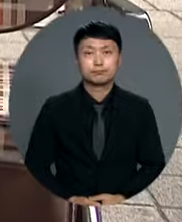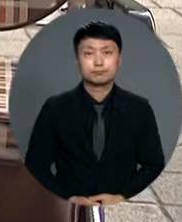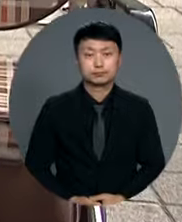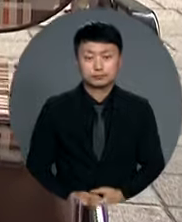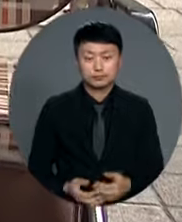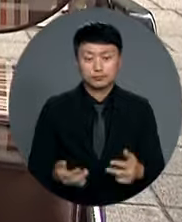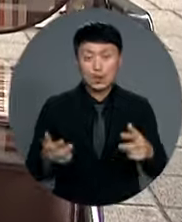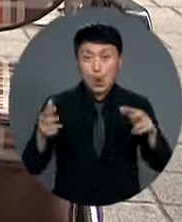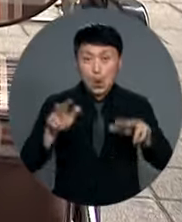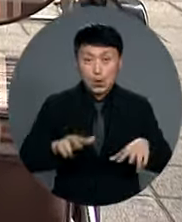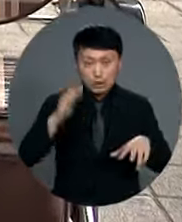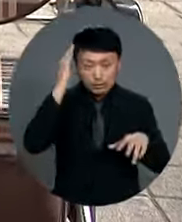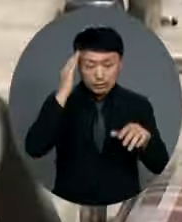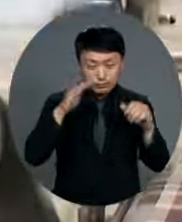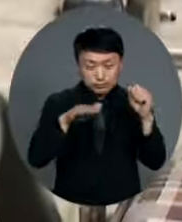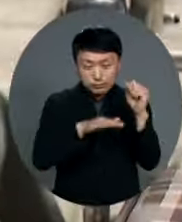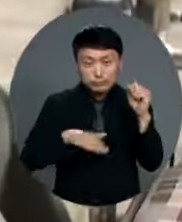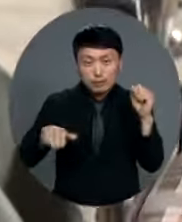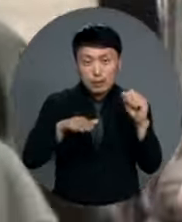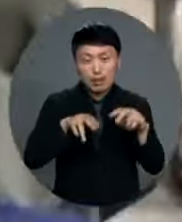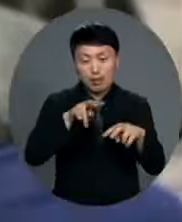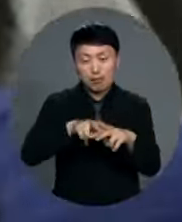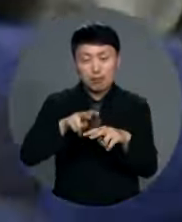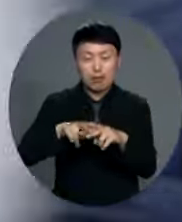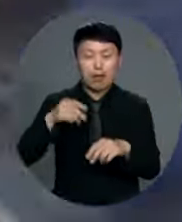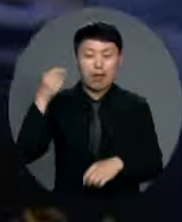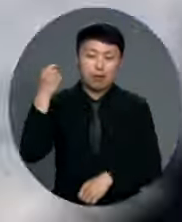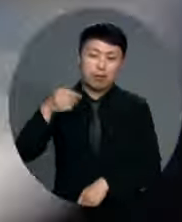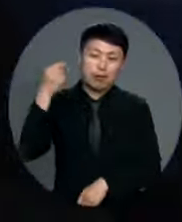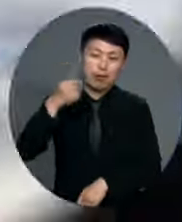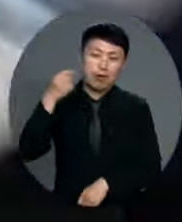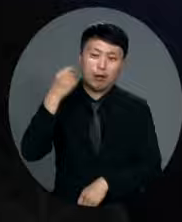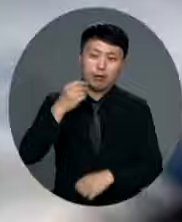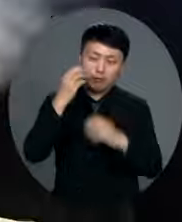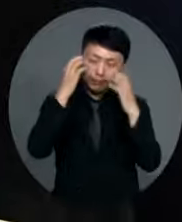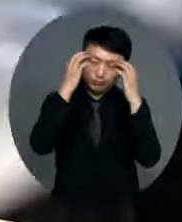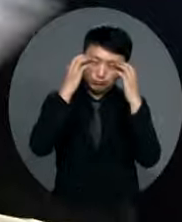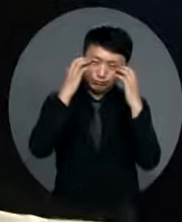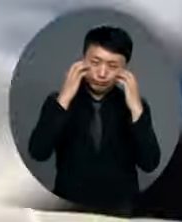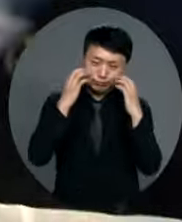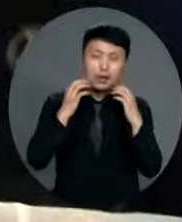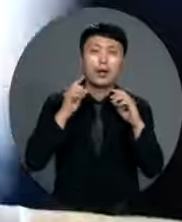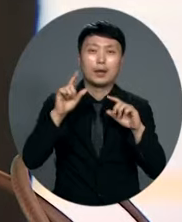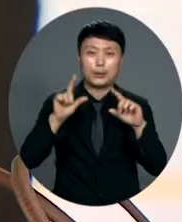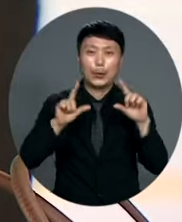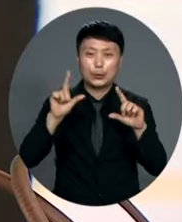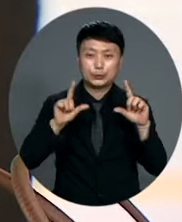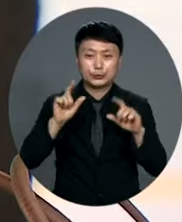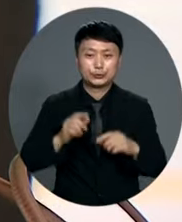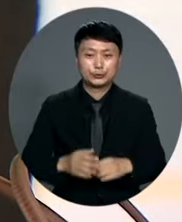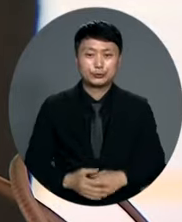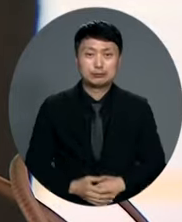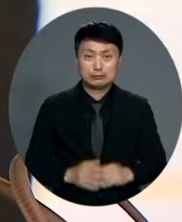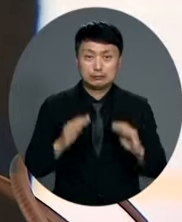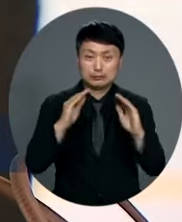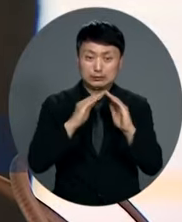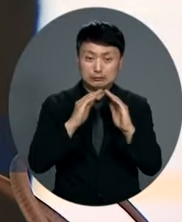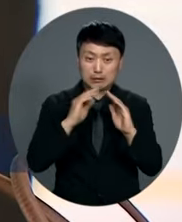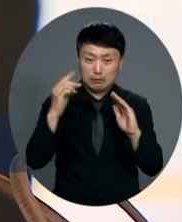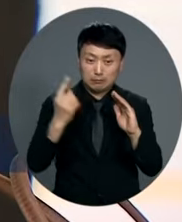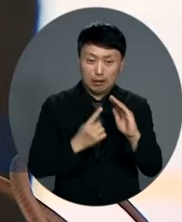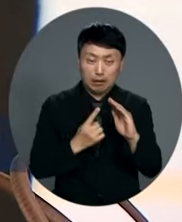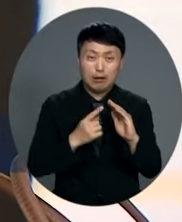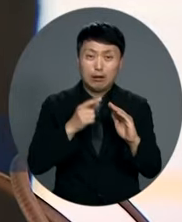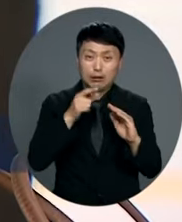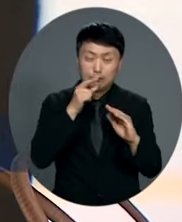공원 그늘에 앉아 열심히 부채질을 해보지만 더위가 좀처럼 가시지 않습니다. 누가 뭐 옷 다 벗을 때